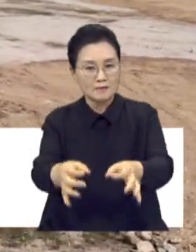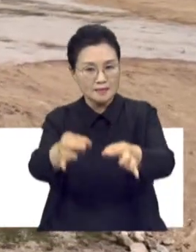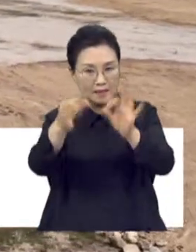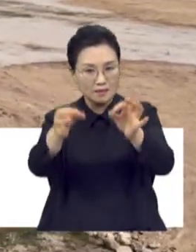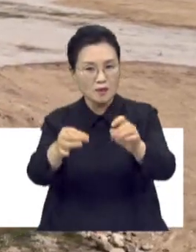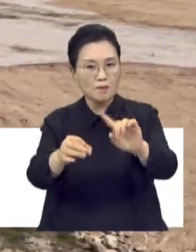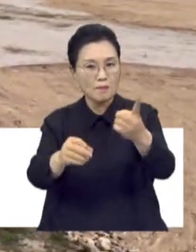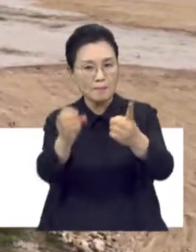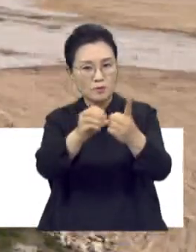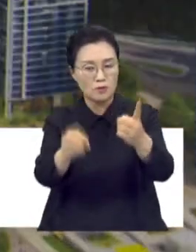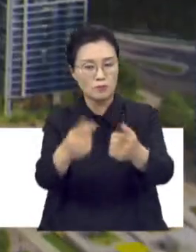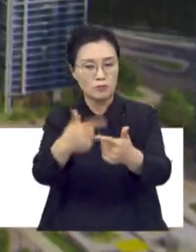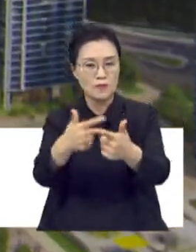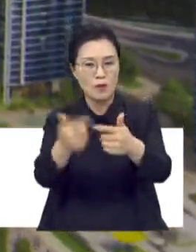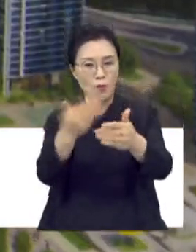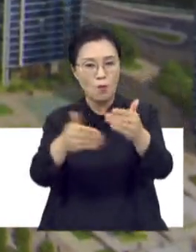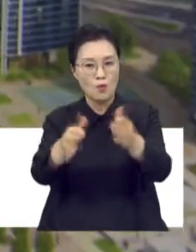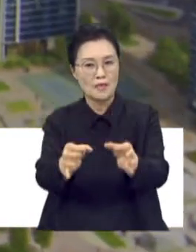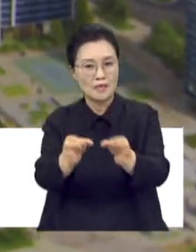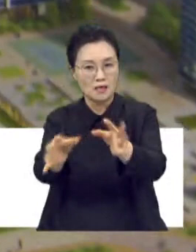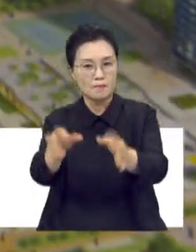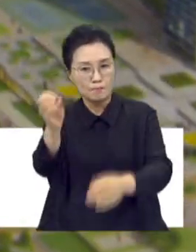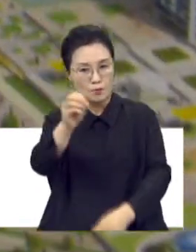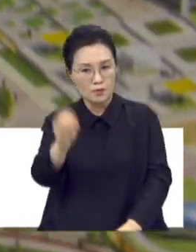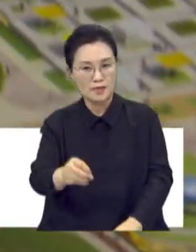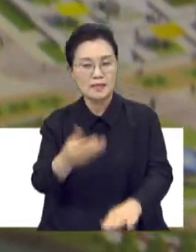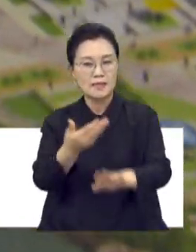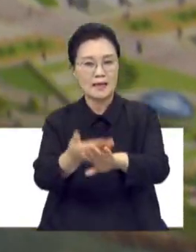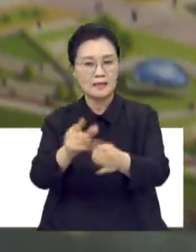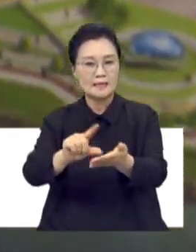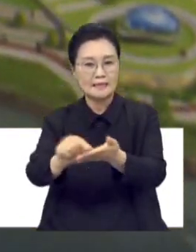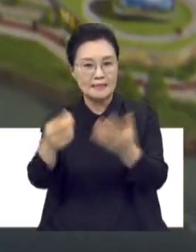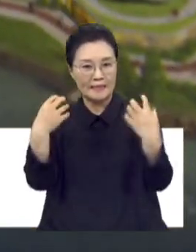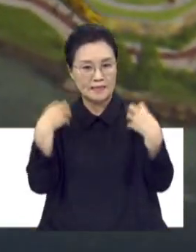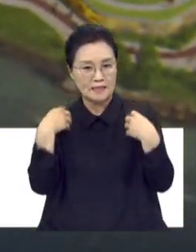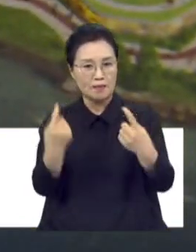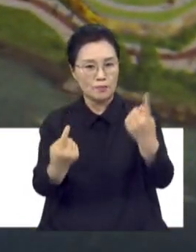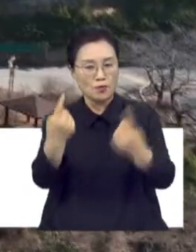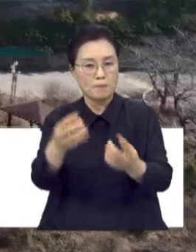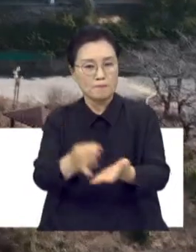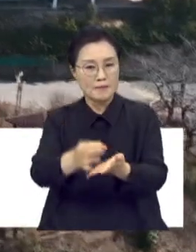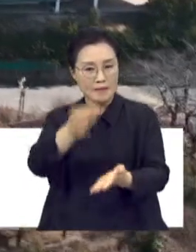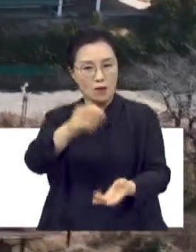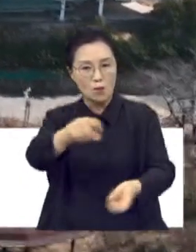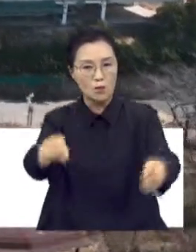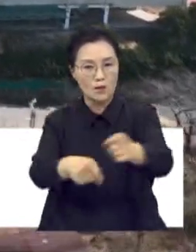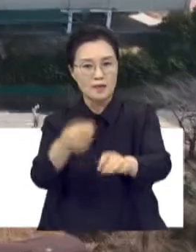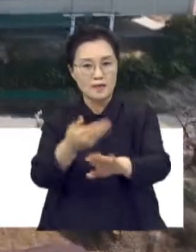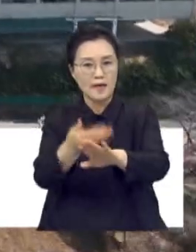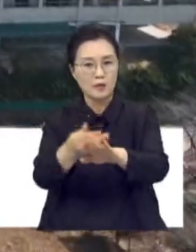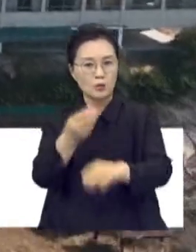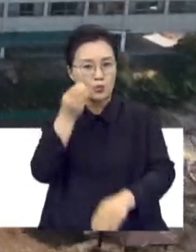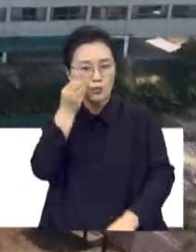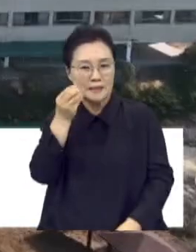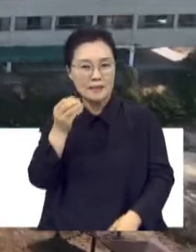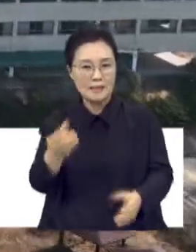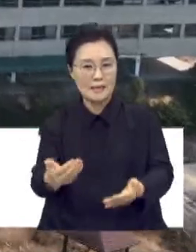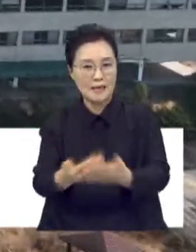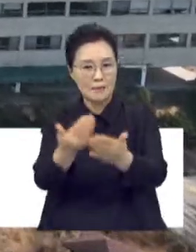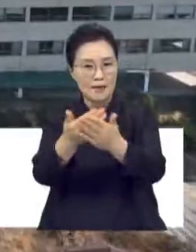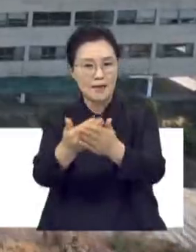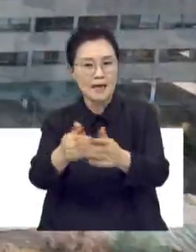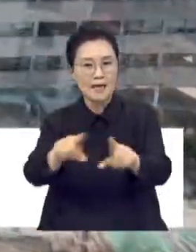지가상승분의 100%인 부산의 공공기업 비율이 타 지자체보다 높아 오히려 다른 유후부지